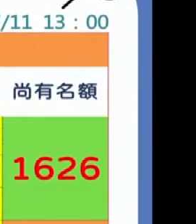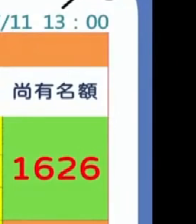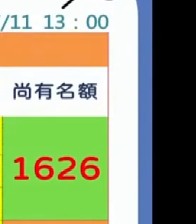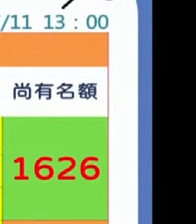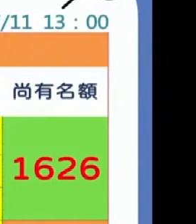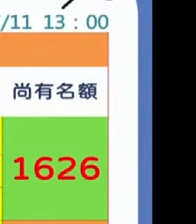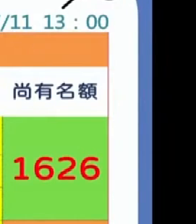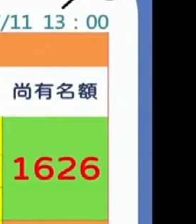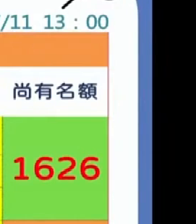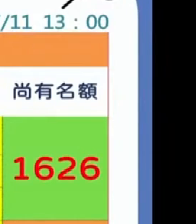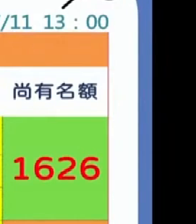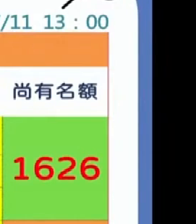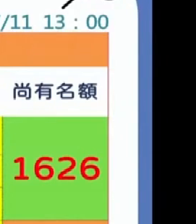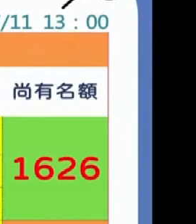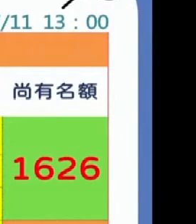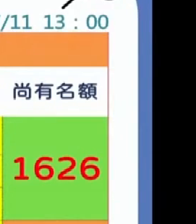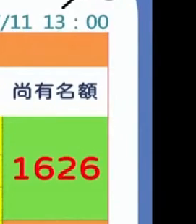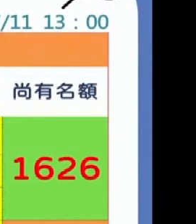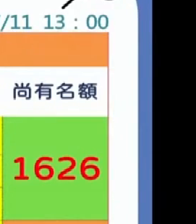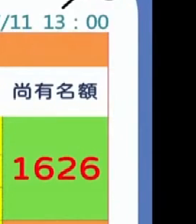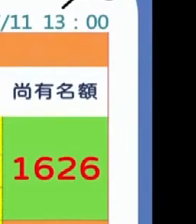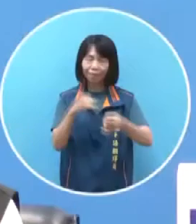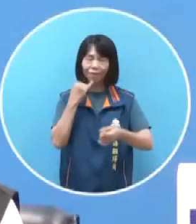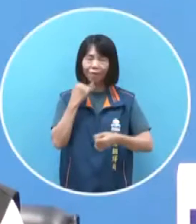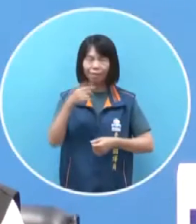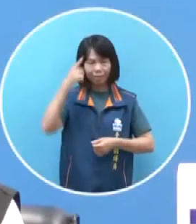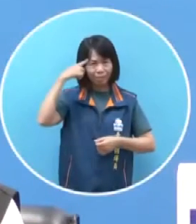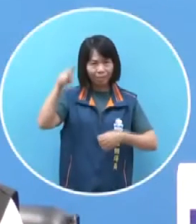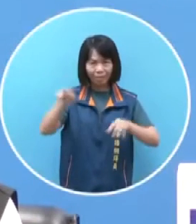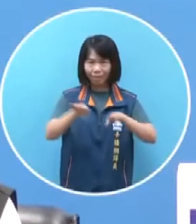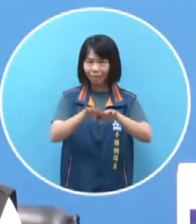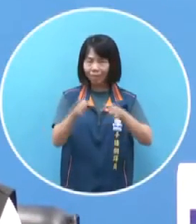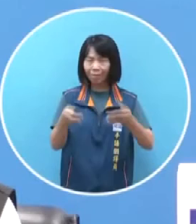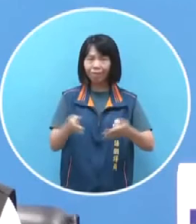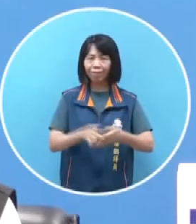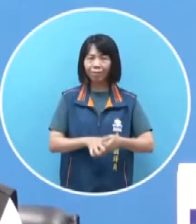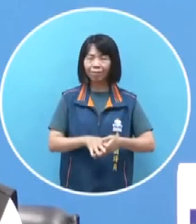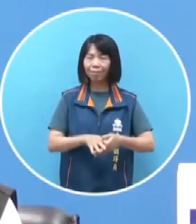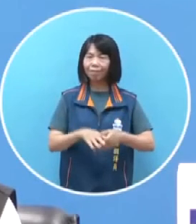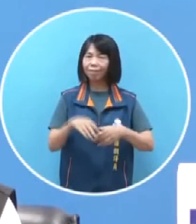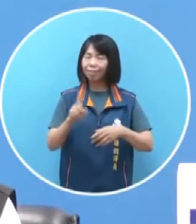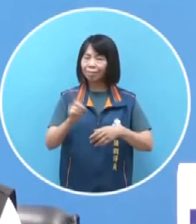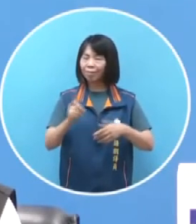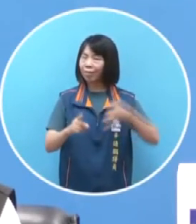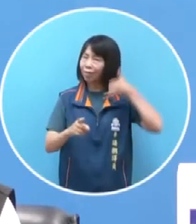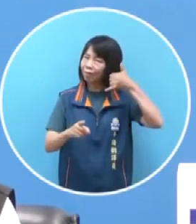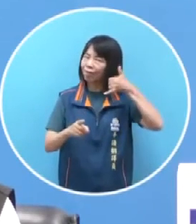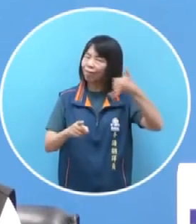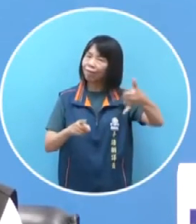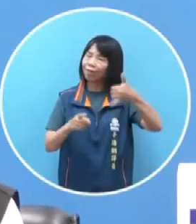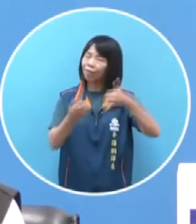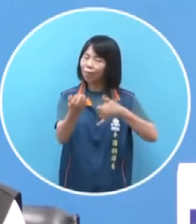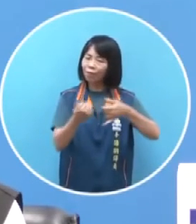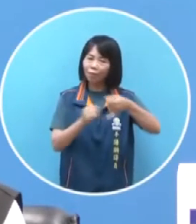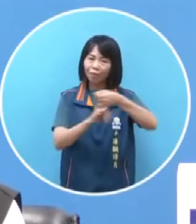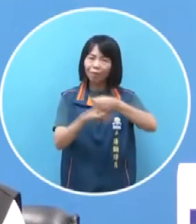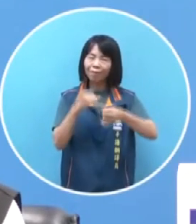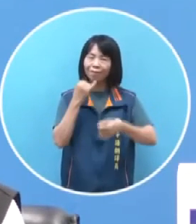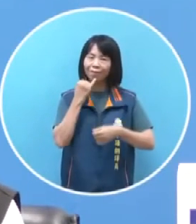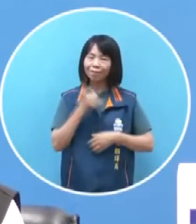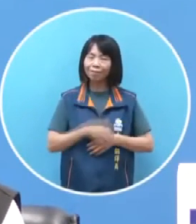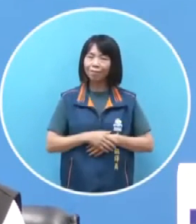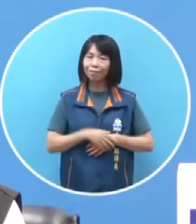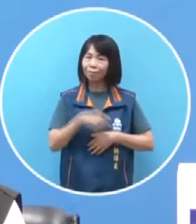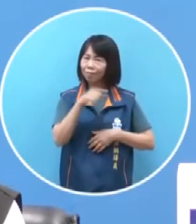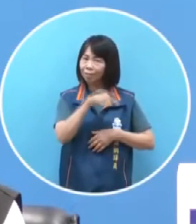可以用网络预约。那明天开始就会开始启动电话预约，所以电话